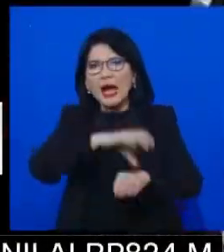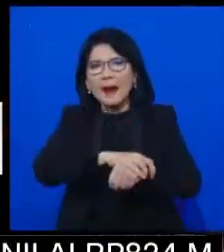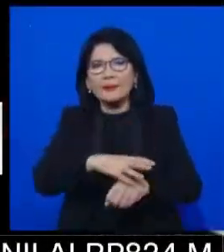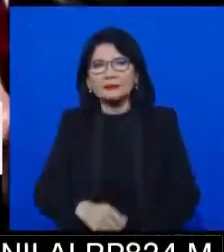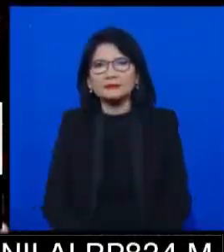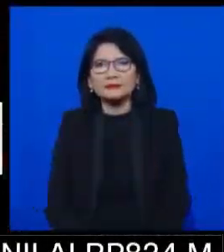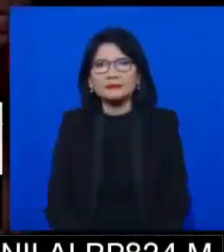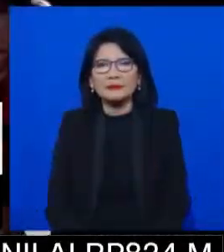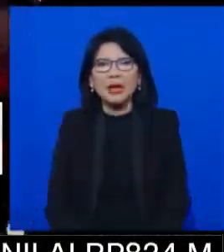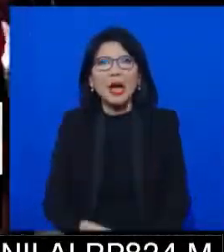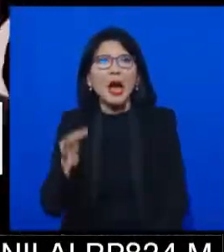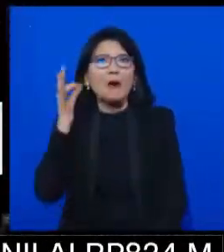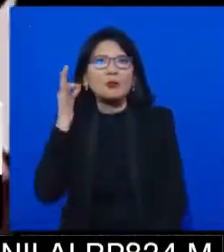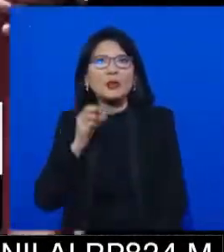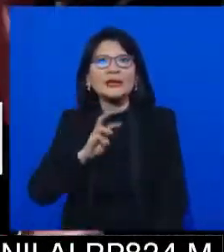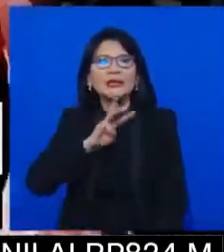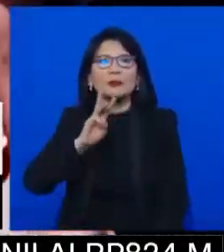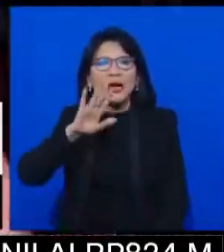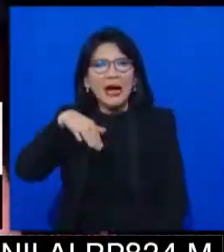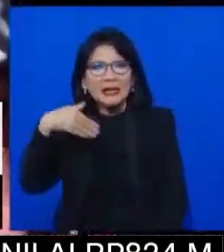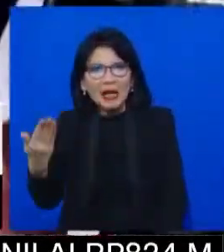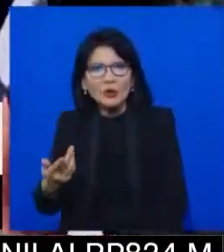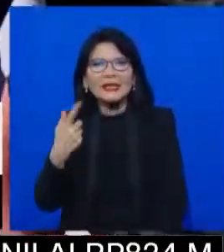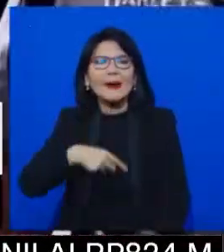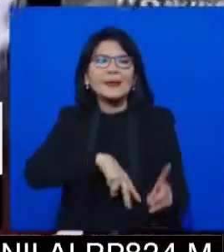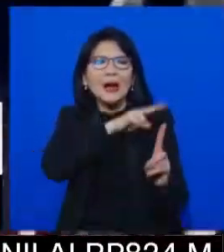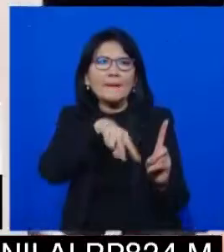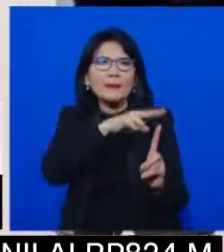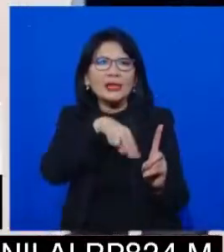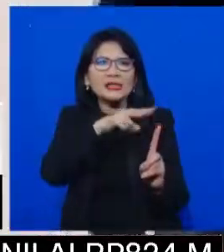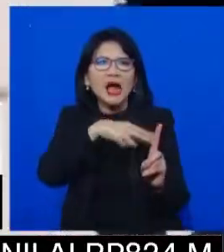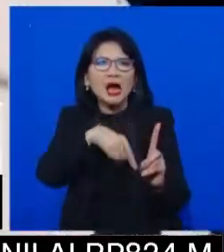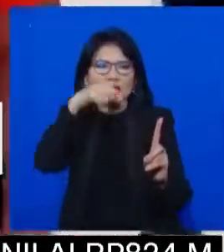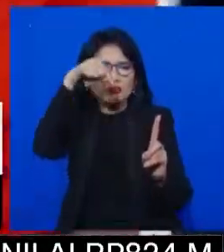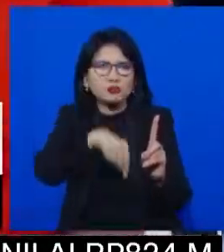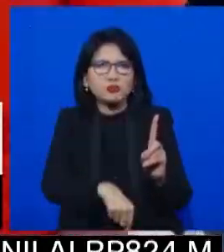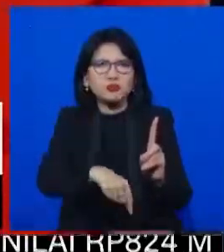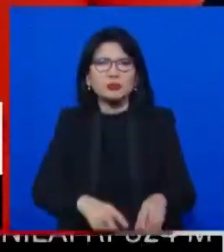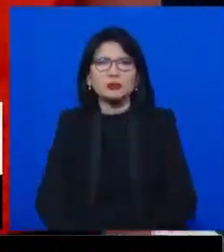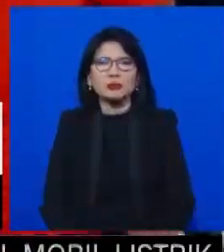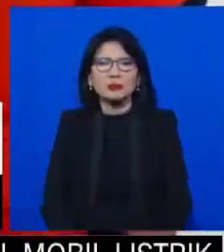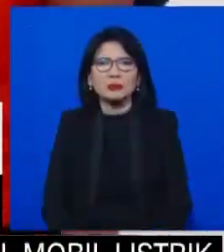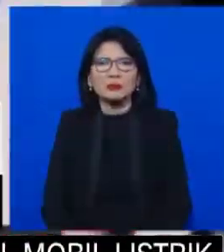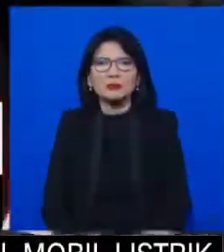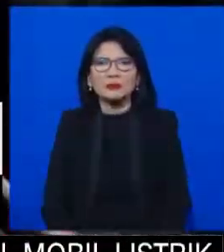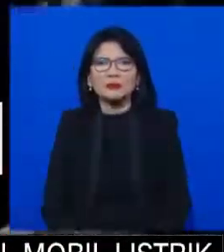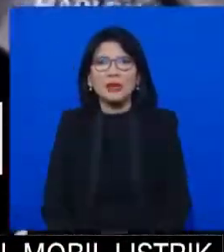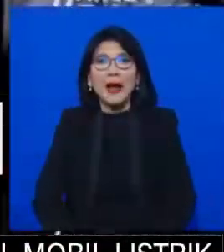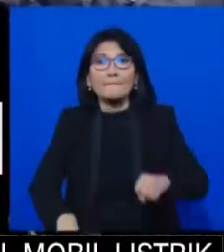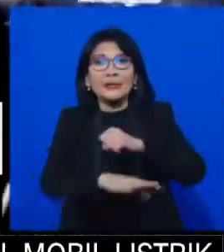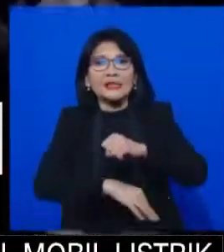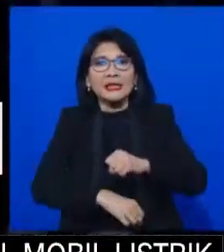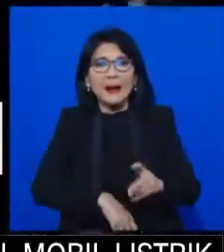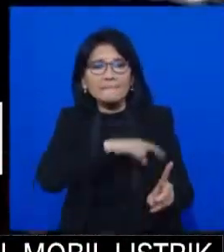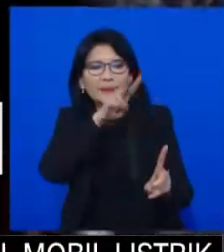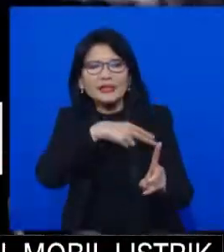Hingga Kamis siang, perempuan 33 tahun ini masih menjalani pemeriksaan penyidik Satreskrim Polrestabes Bandung. Berdasarkan pemeriksaan